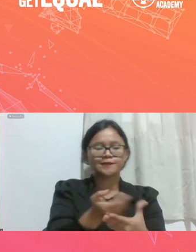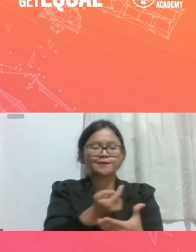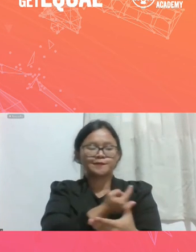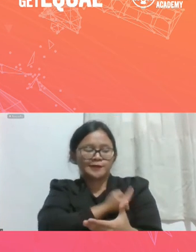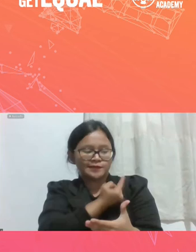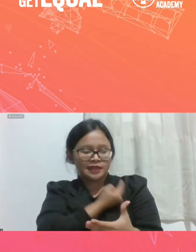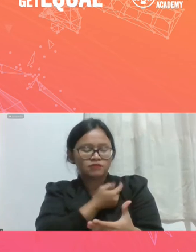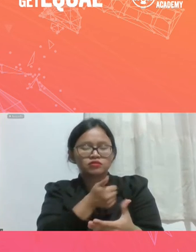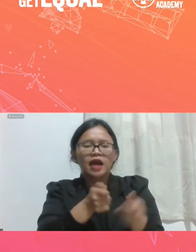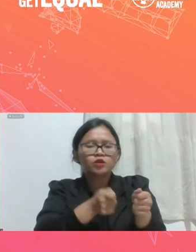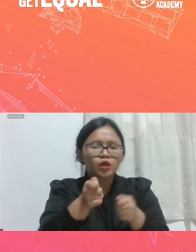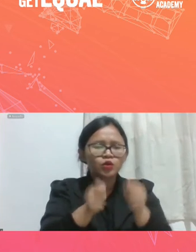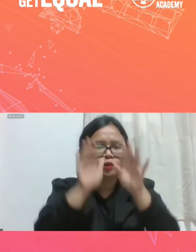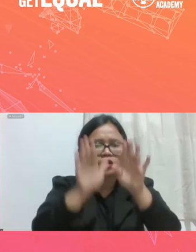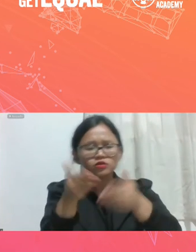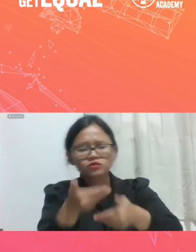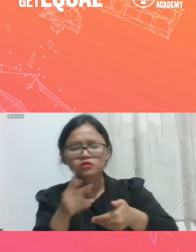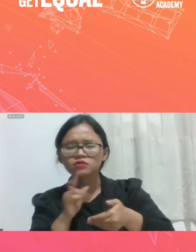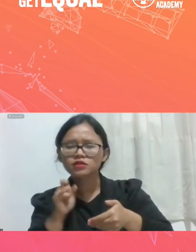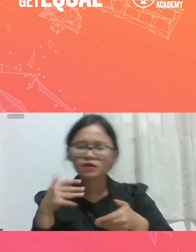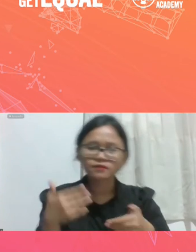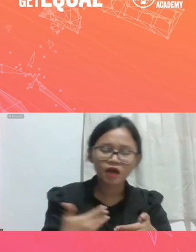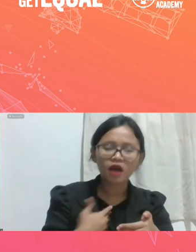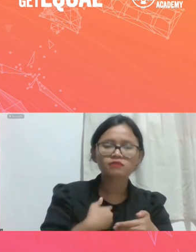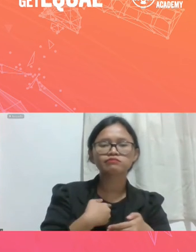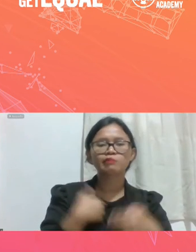sosialnya. Jadi di mana media sosial ini